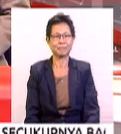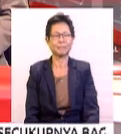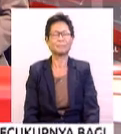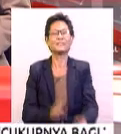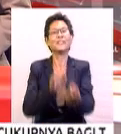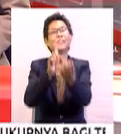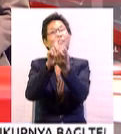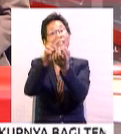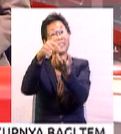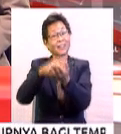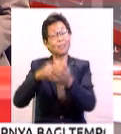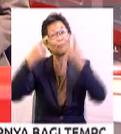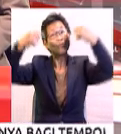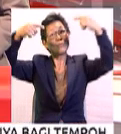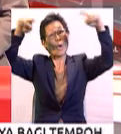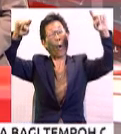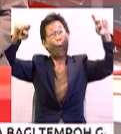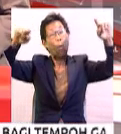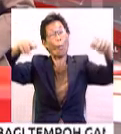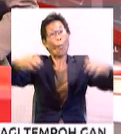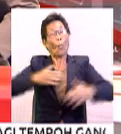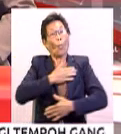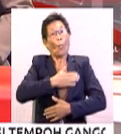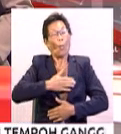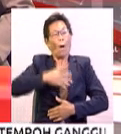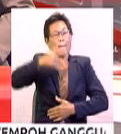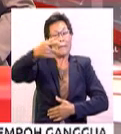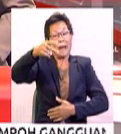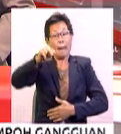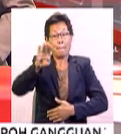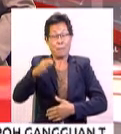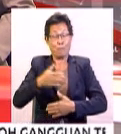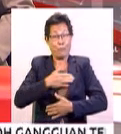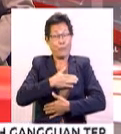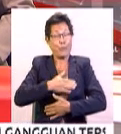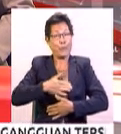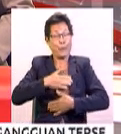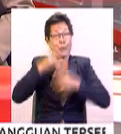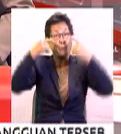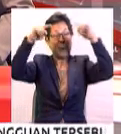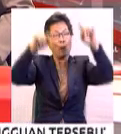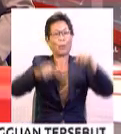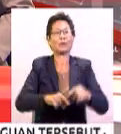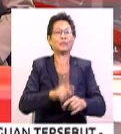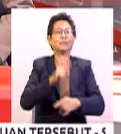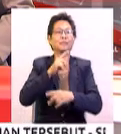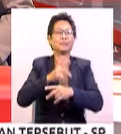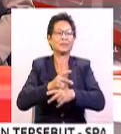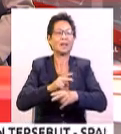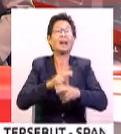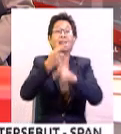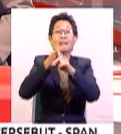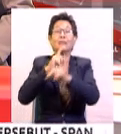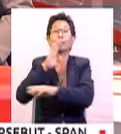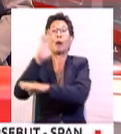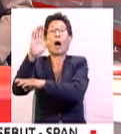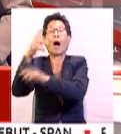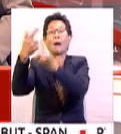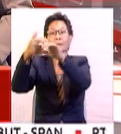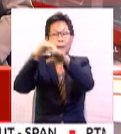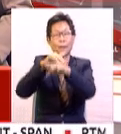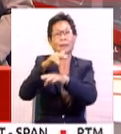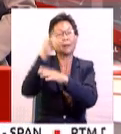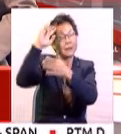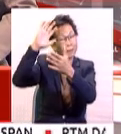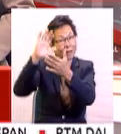Bersua kembali. Pencapaian yang dikecapi Permodalan Nasional Berhad PNB selama ini adalah manifestasi daripada keyakinan rakyat yang